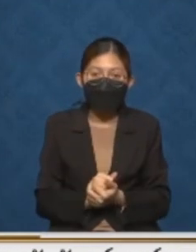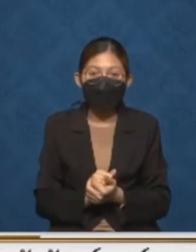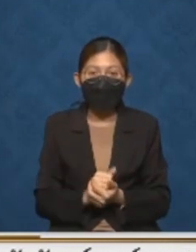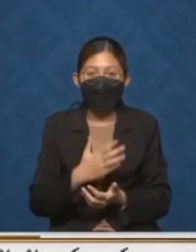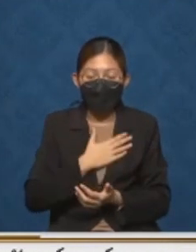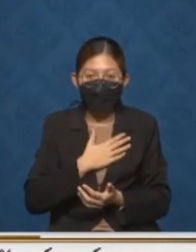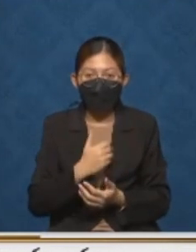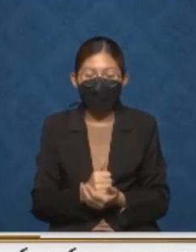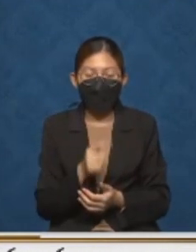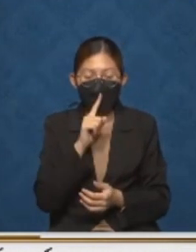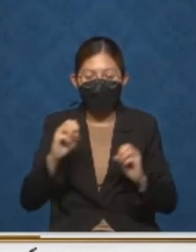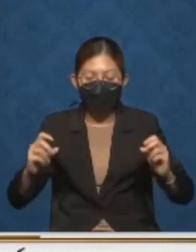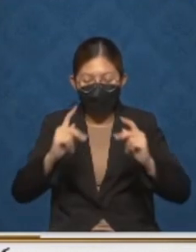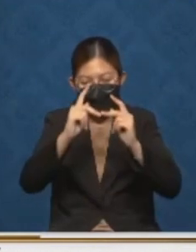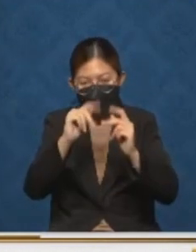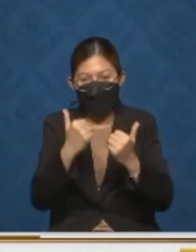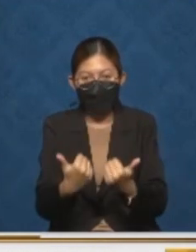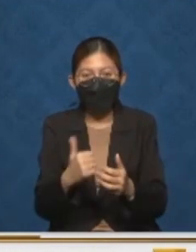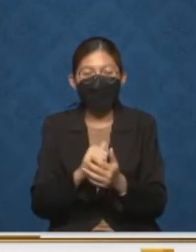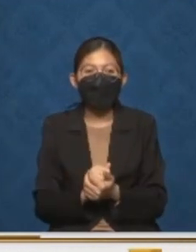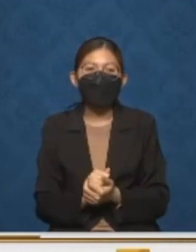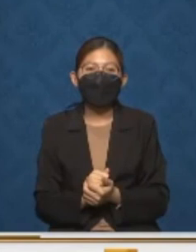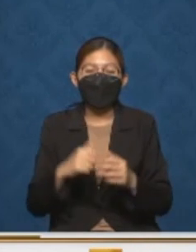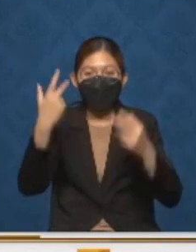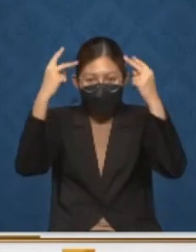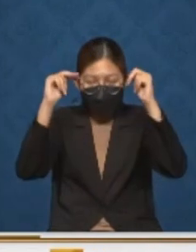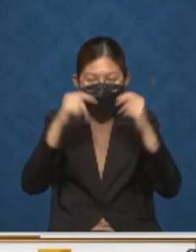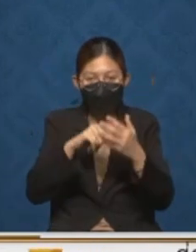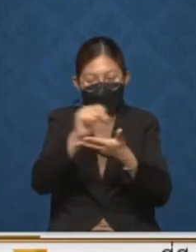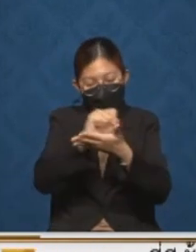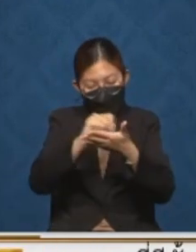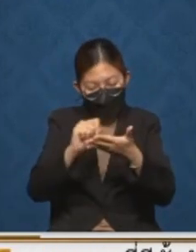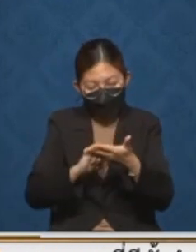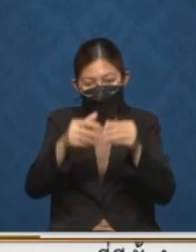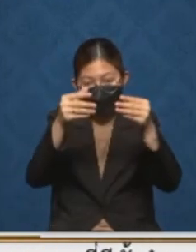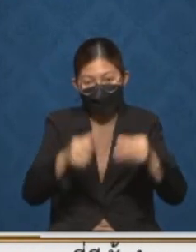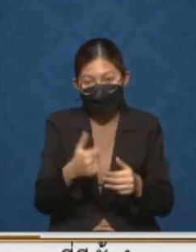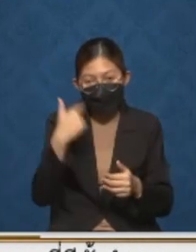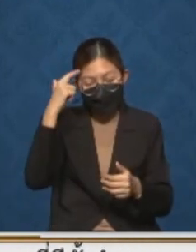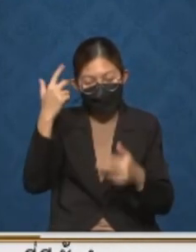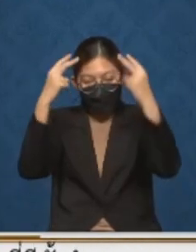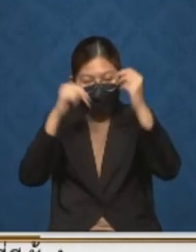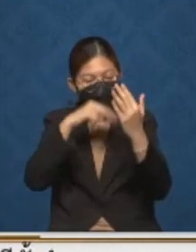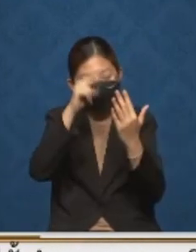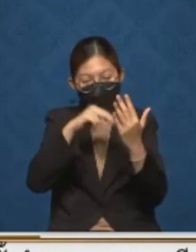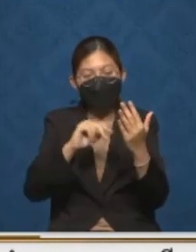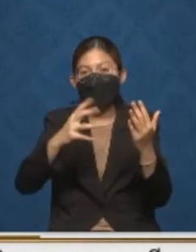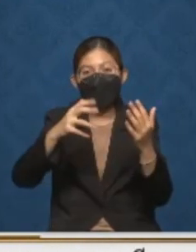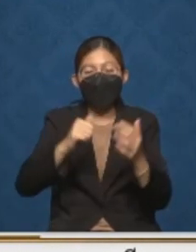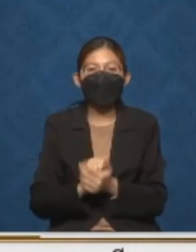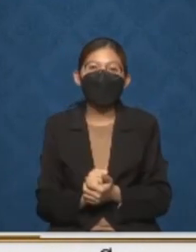ผมจบอกวากระส่วงนี้เนยแม้วาท่าน extinctจะเขีนใเองกสาร ซึผมวท่nedict drinie ไมเห็นหอกว่า